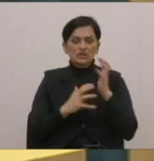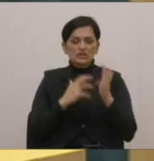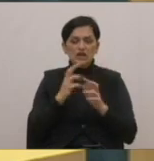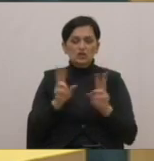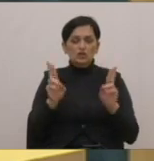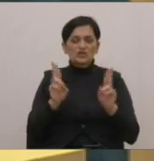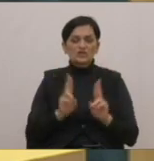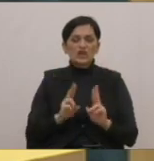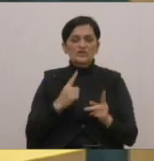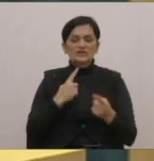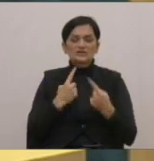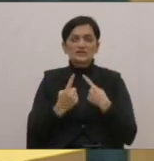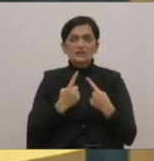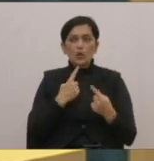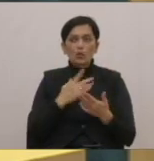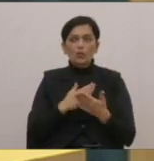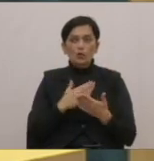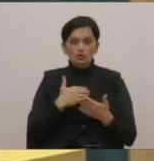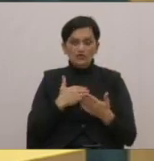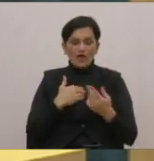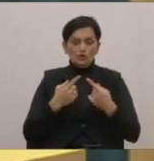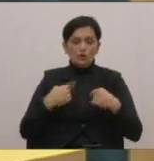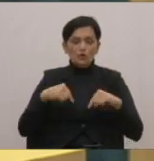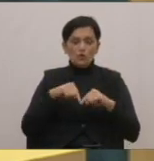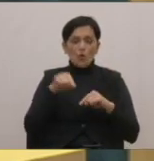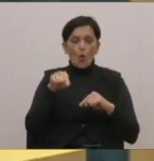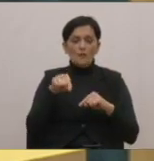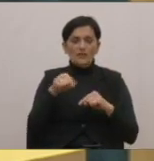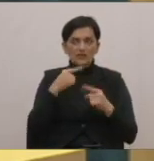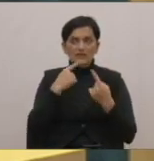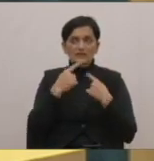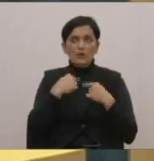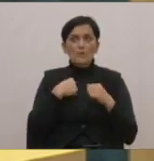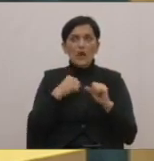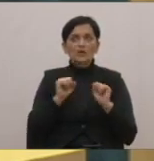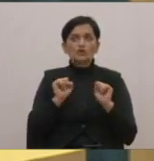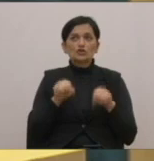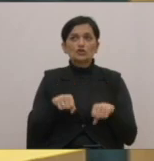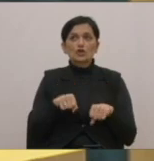სტანდარტებზე გვაქვს საუბარი, ჩვენ კომიტეტზეც ვისაუბრეთ ამის შესახებ, მე შემიძლია